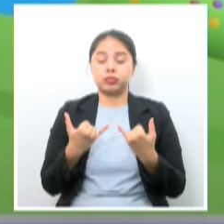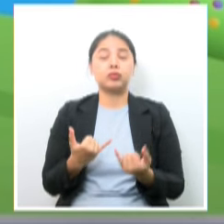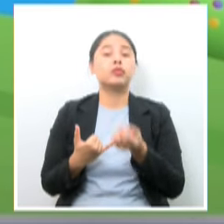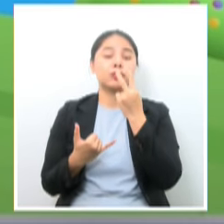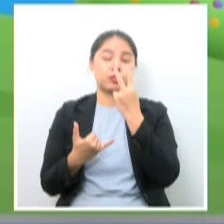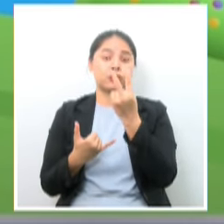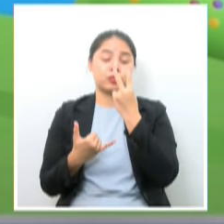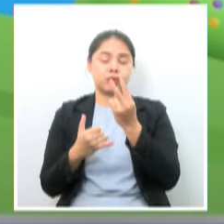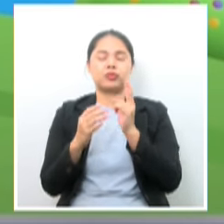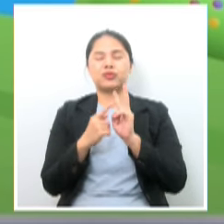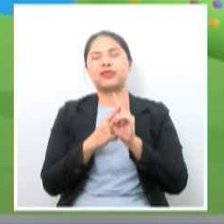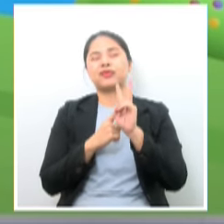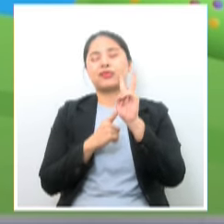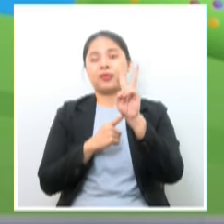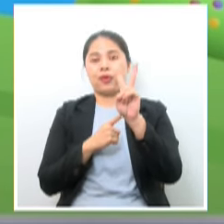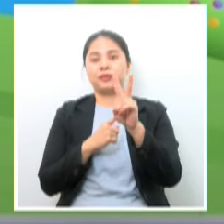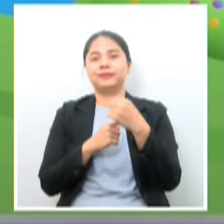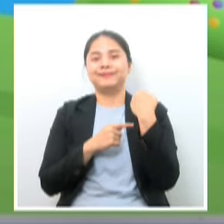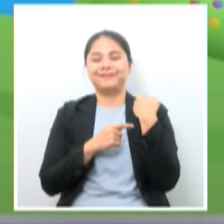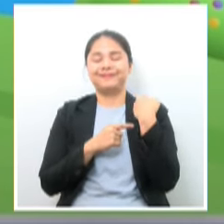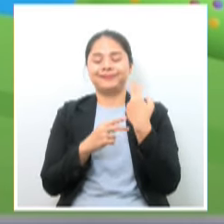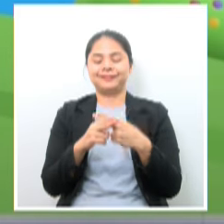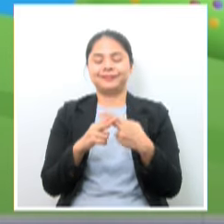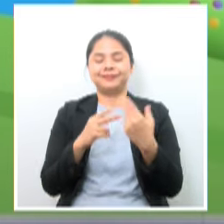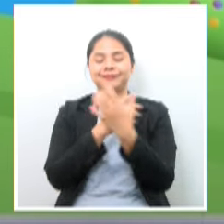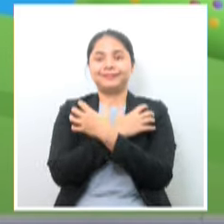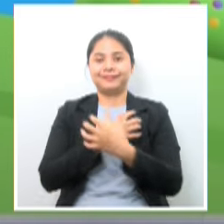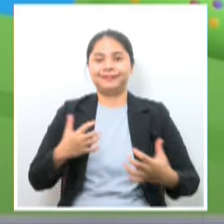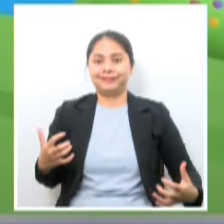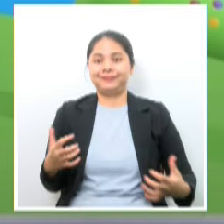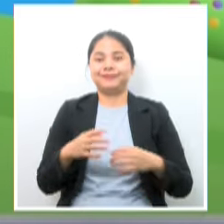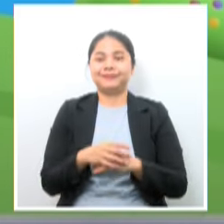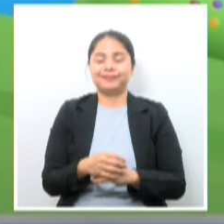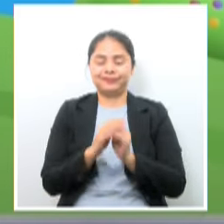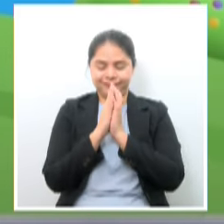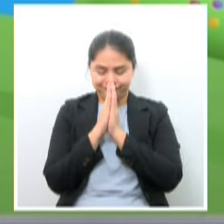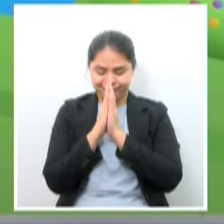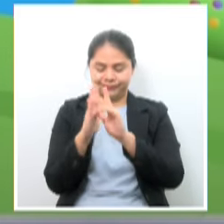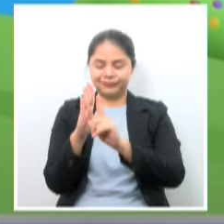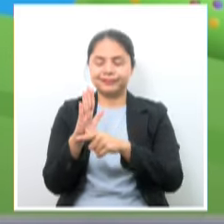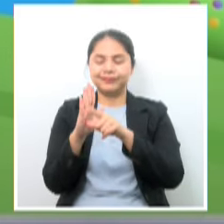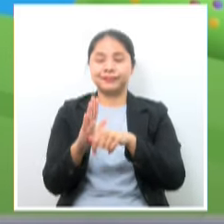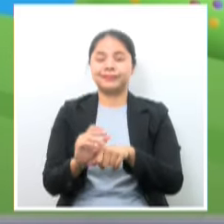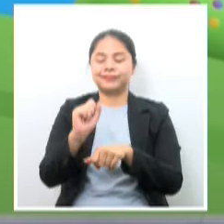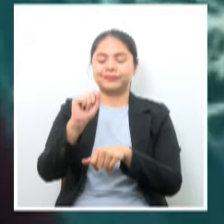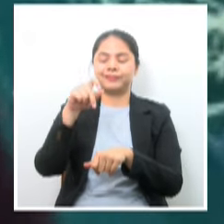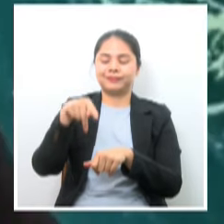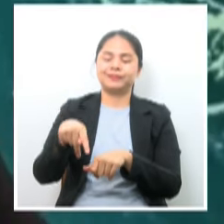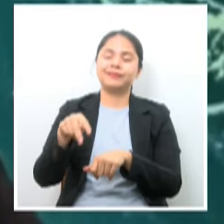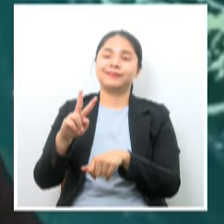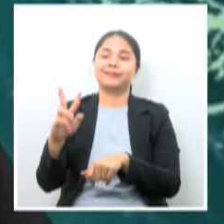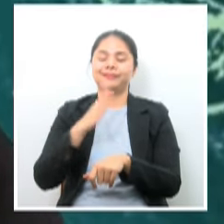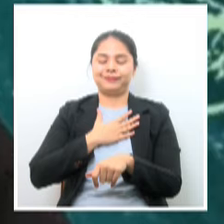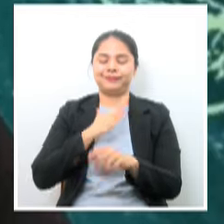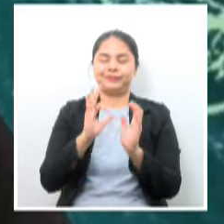ราคือครูหมีครับเชิญครับครูหมีครับ ครับเรียนท่านเลขาธิการกปท.นะครับสำหรับเพจครูหมีนะครับ